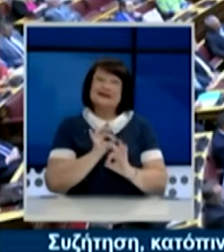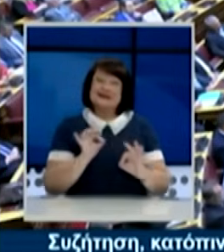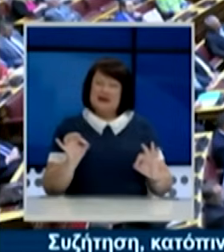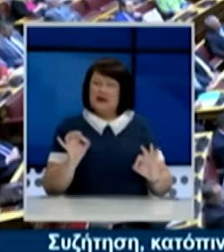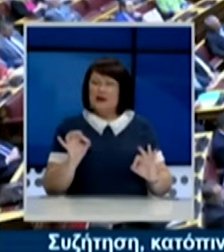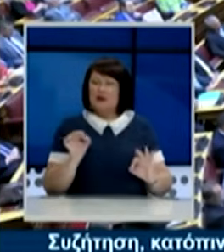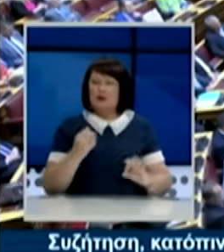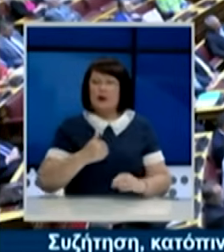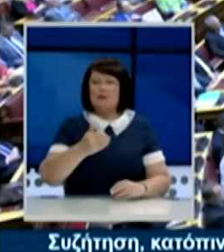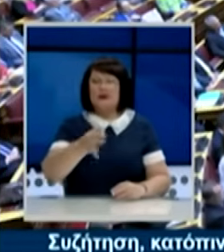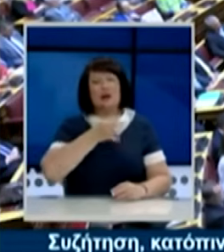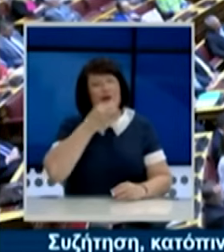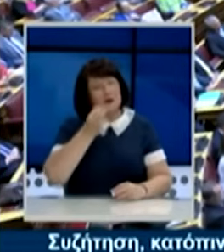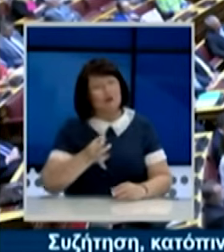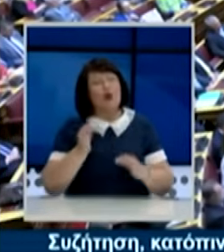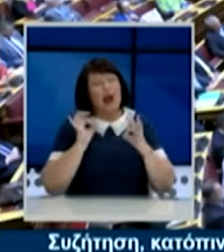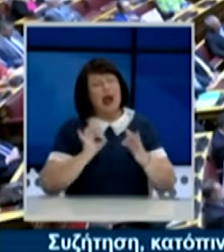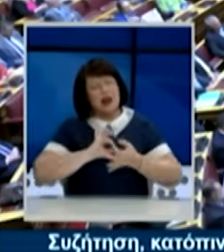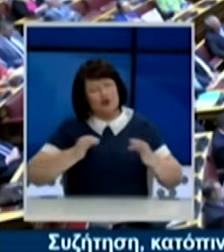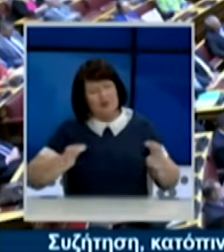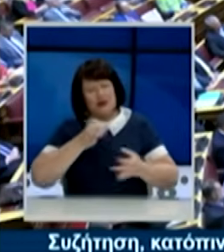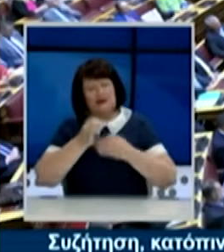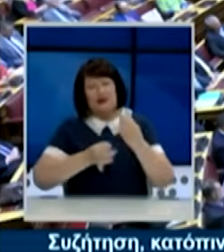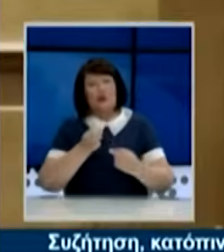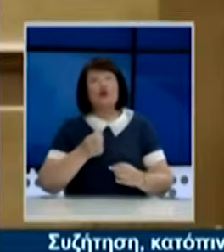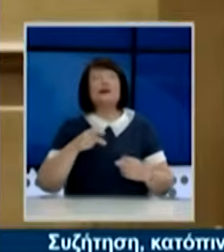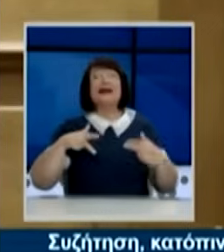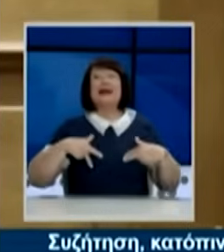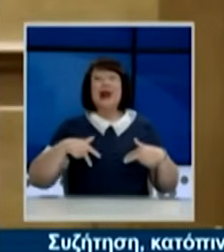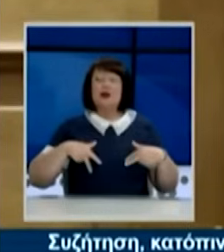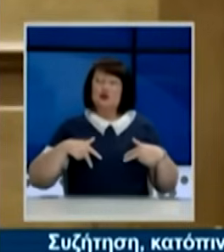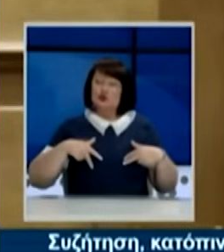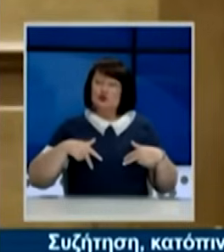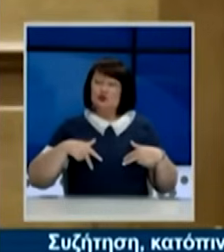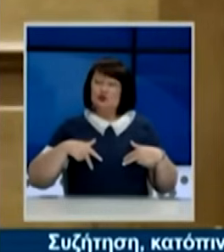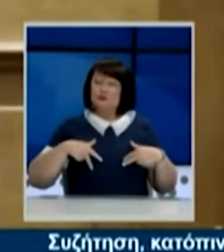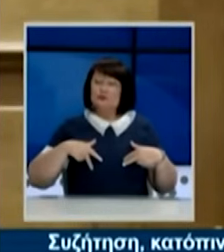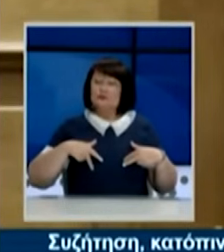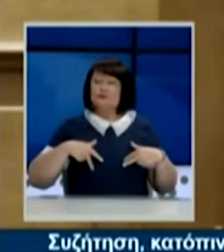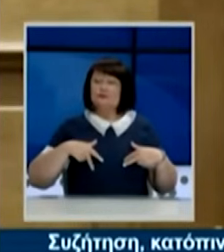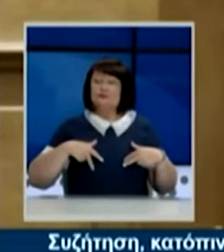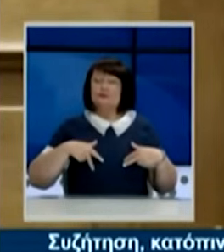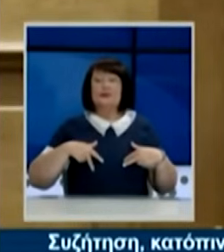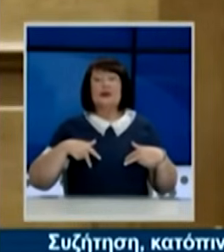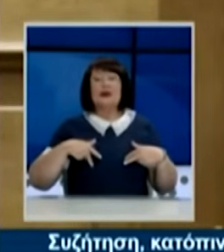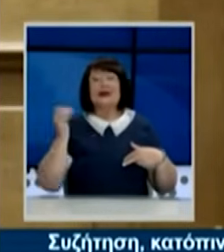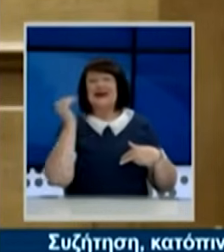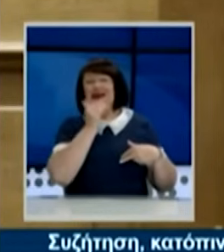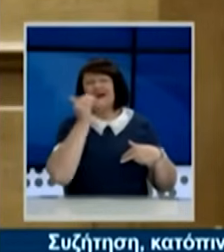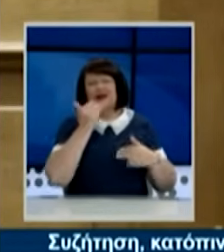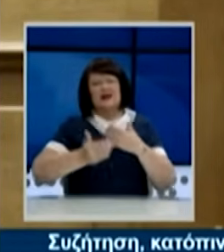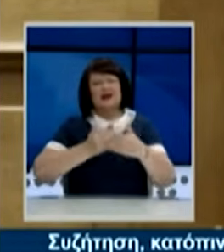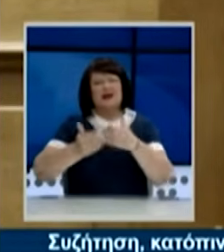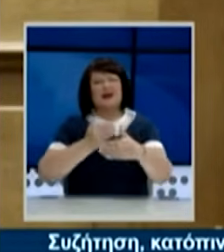Αυτός ο απολογισμός θα γίνει σε λίγο διάστημα. Πολιτικά νομίζω ότι αυτό θα γίνει. Τους πολίτες δεν ξέρω αν τους ενδιαφέρει λίγο,